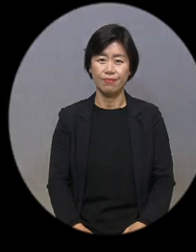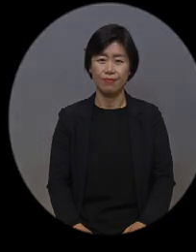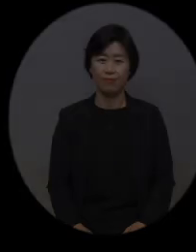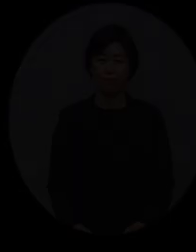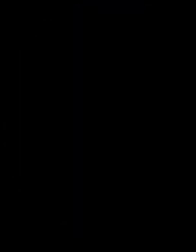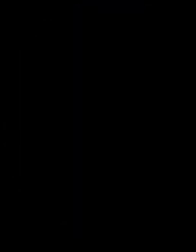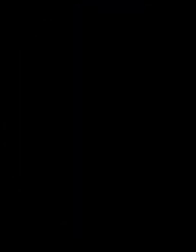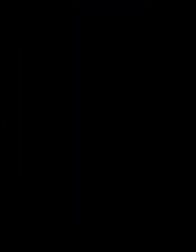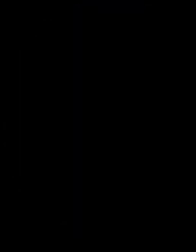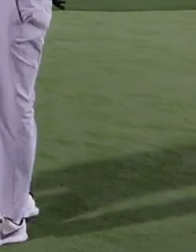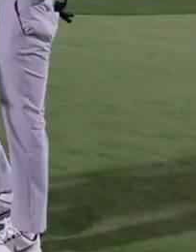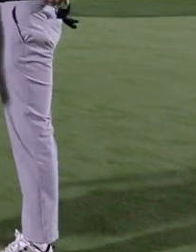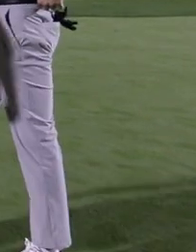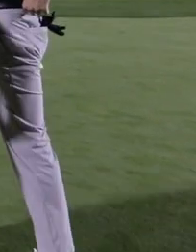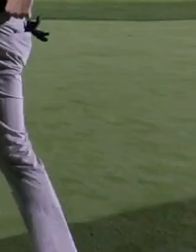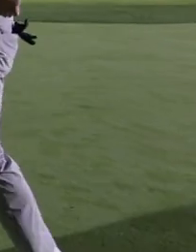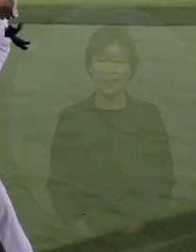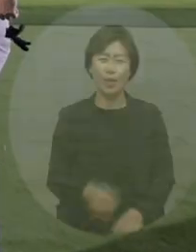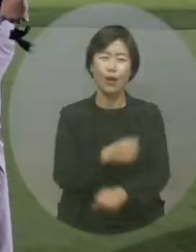빠따로 해주고.